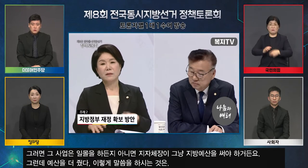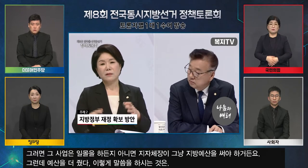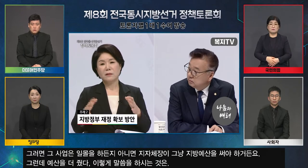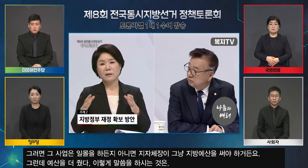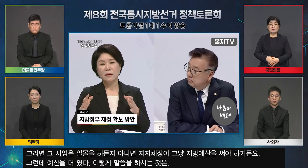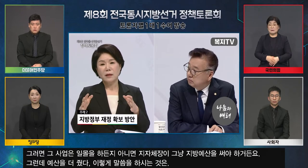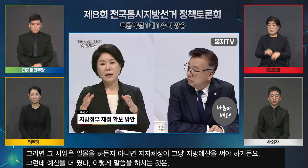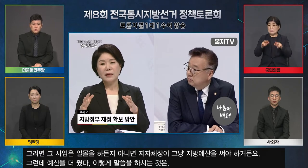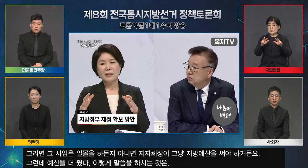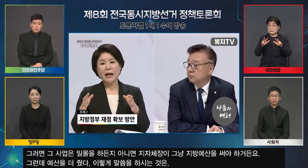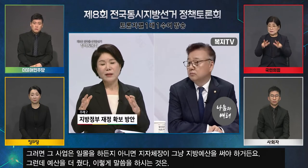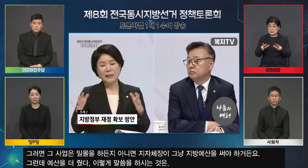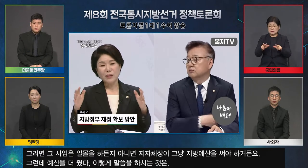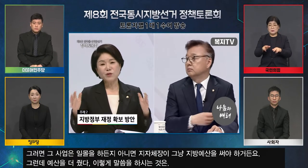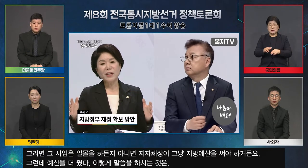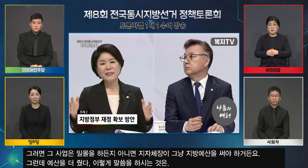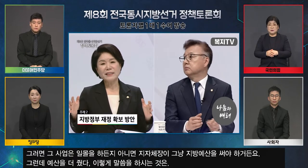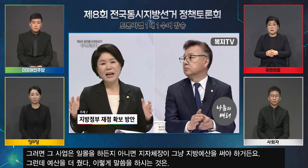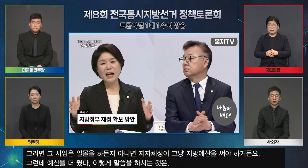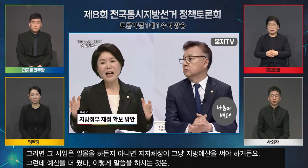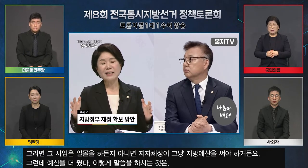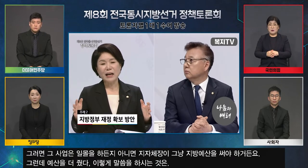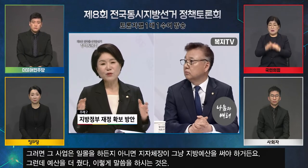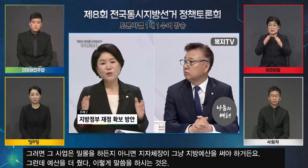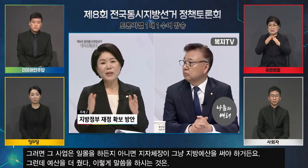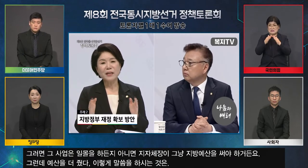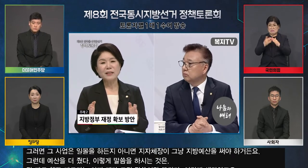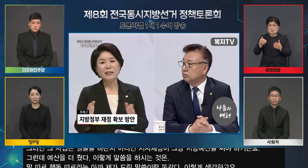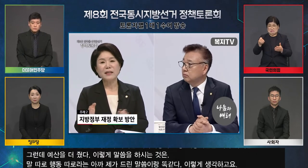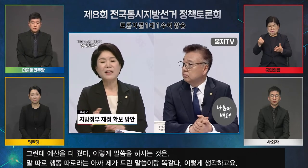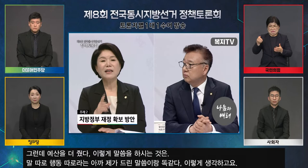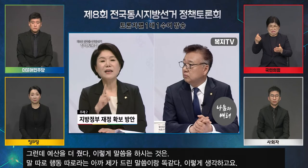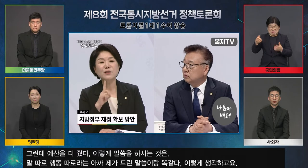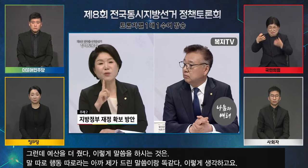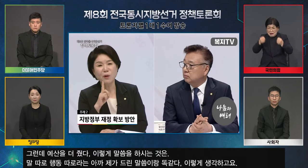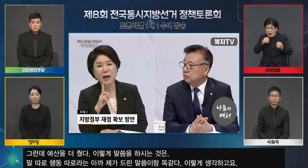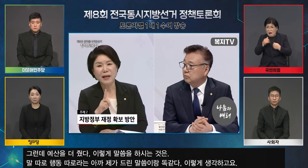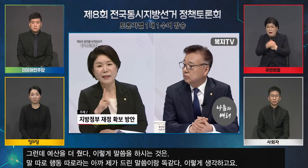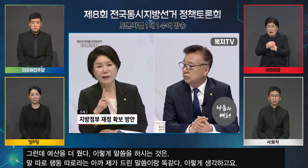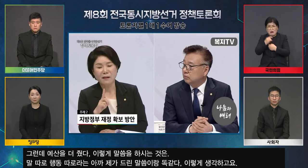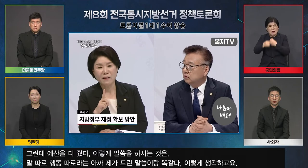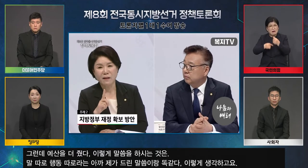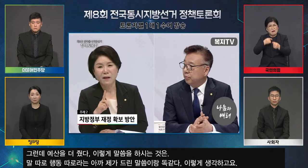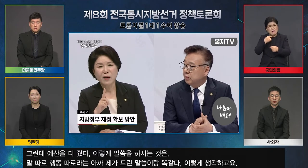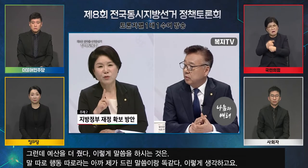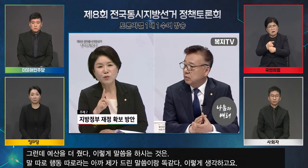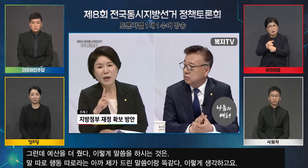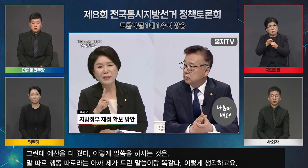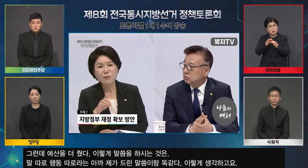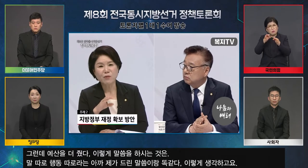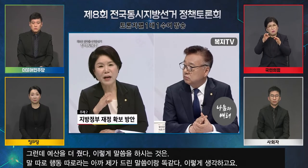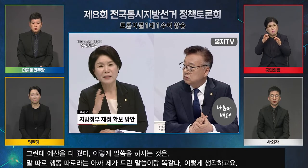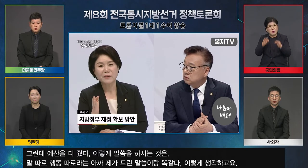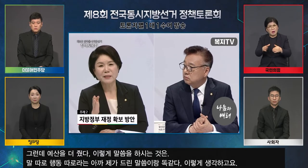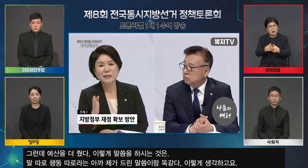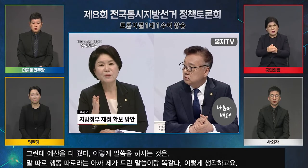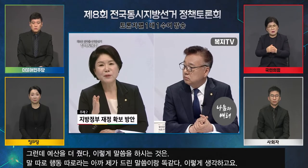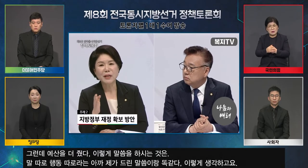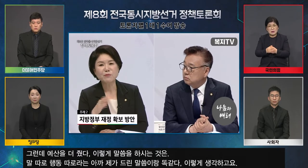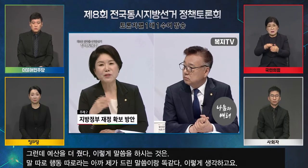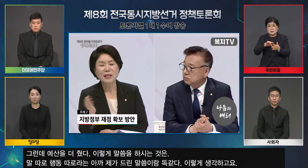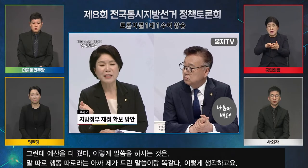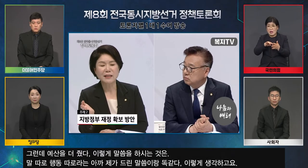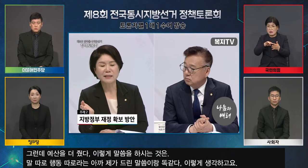다주택자 양도세를 1년 동안 중과세 부과하는 거